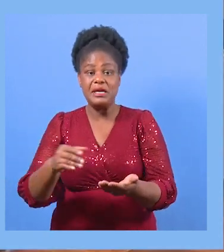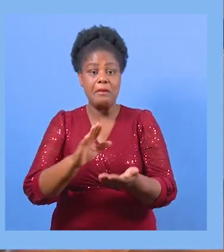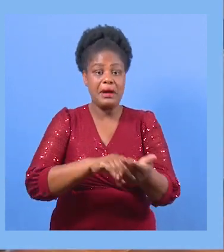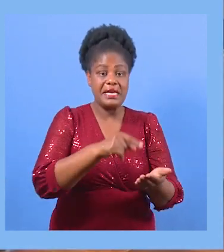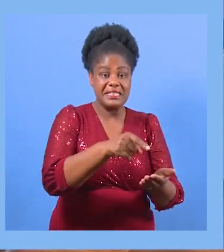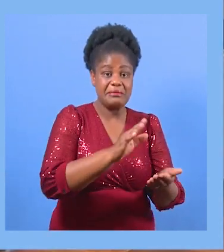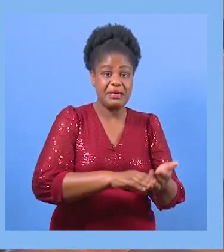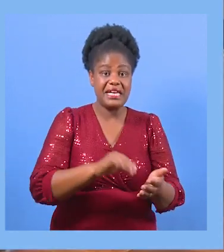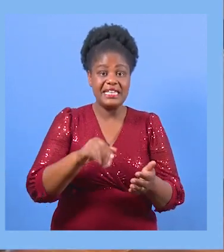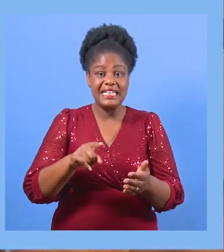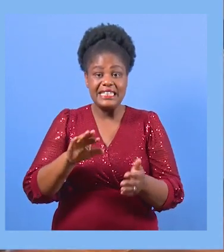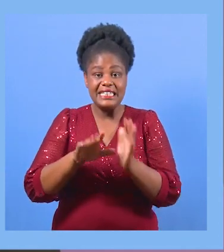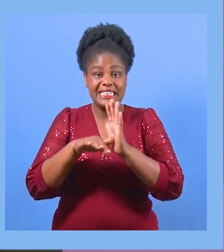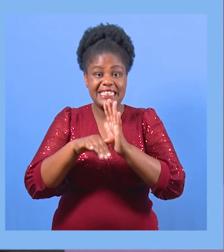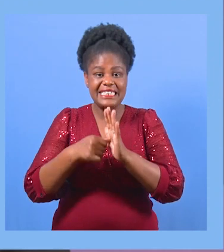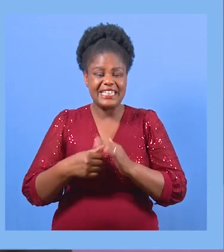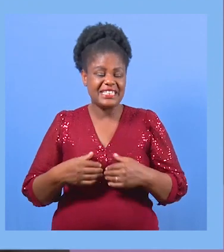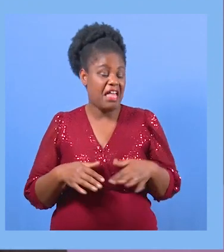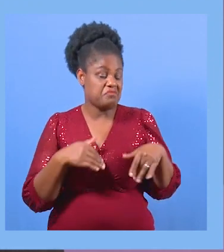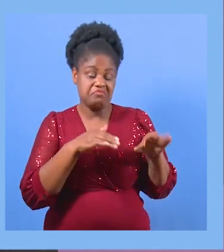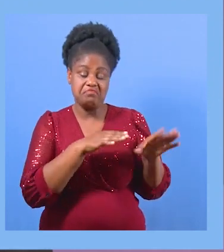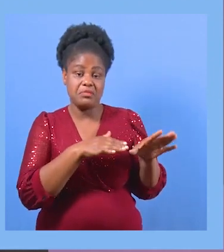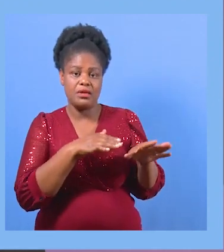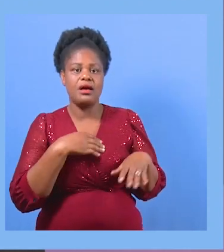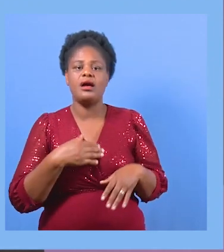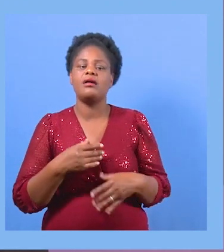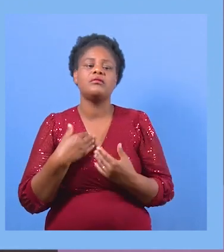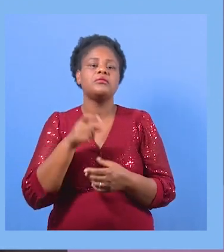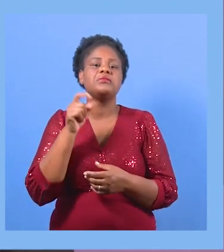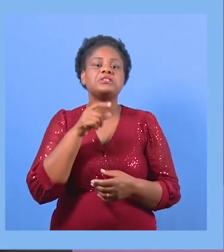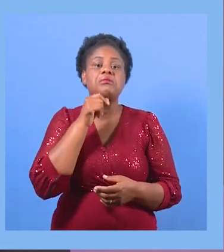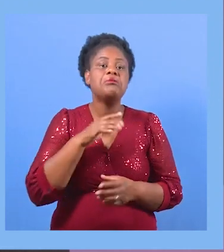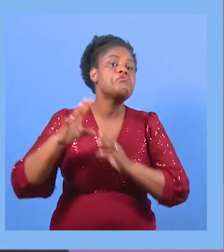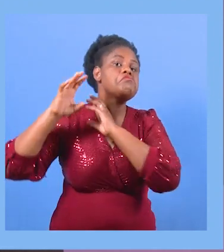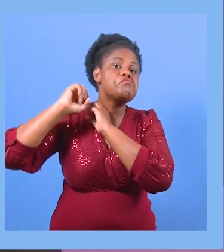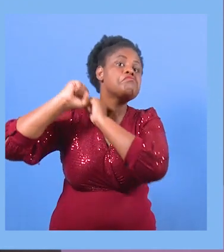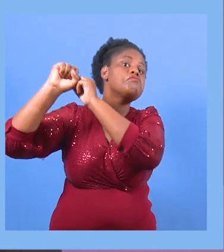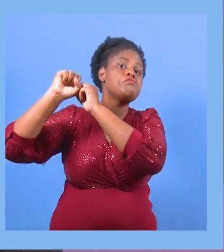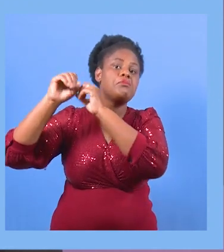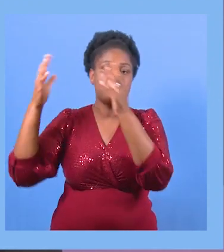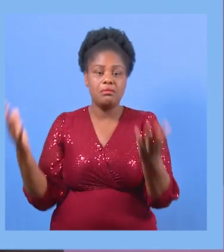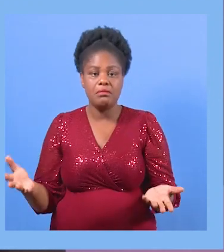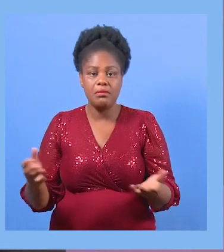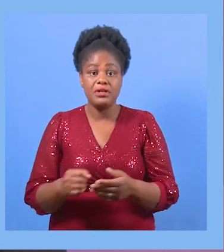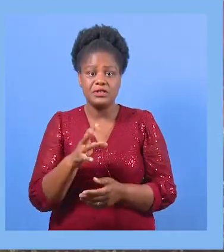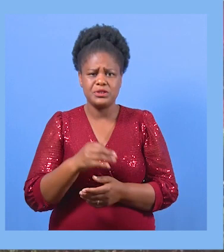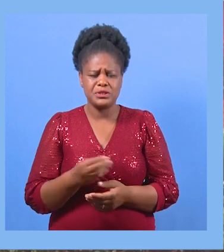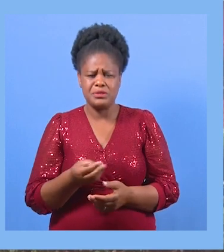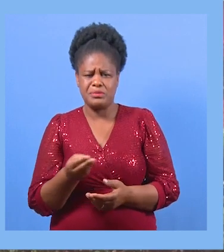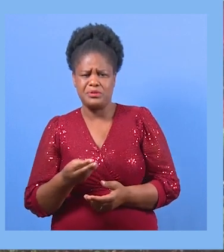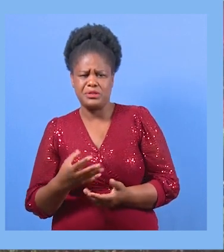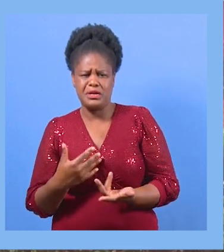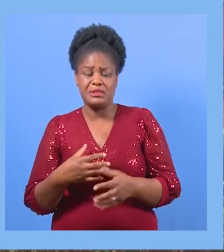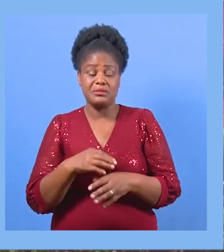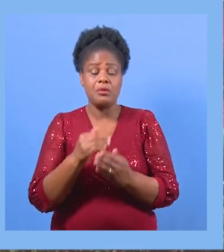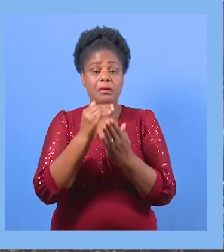wakusiya ngozi mumusha, ndo chekutanga. Chepiri, une zvawaita uri mwana uri kubasa, unzi washayikwa usisipo pachirongwa usiko kuvamwe. Saka